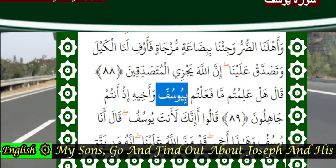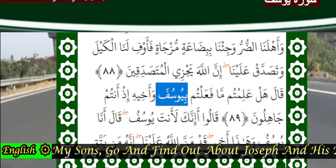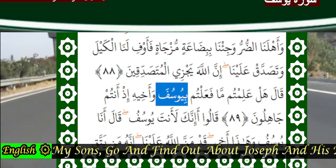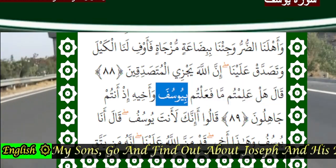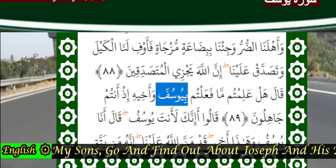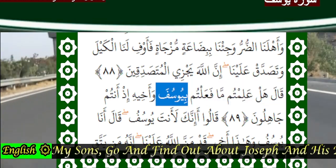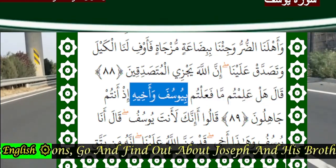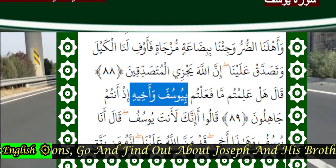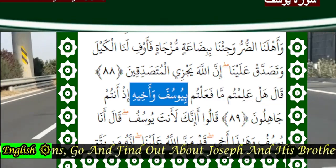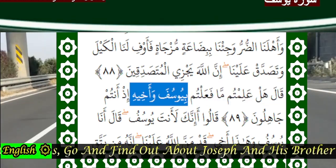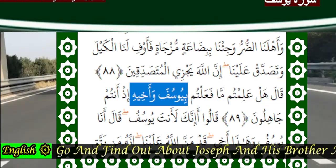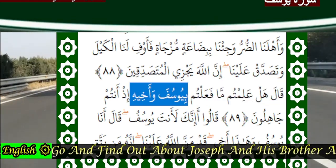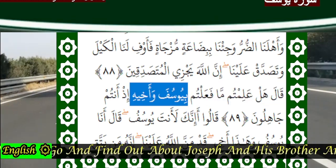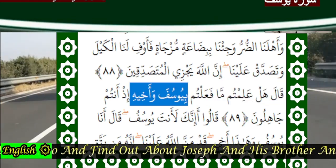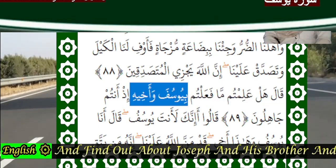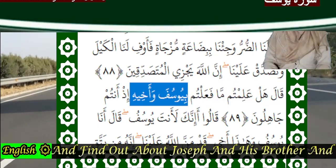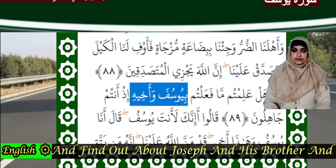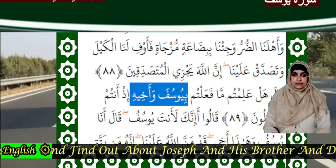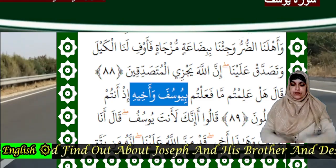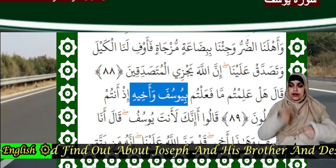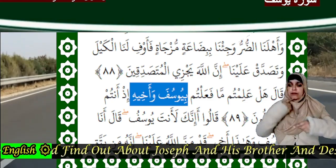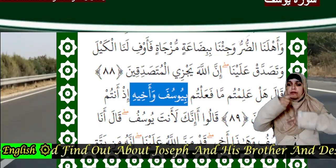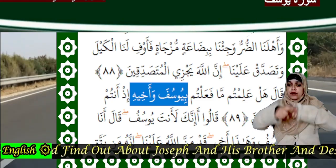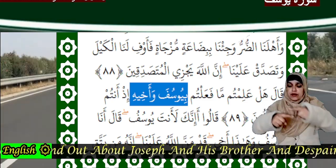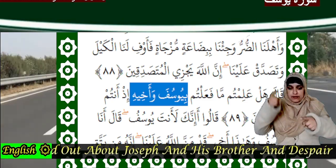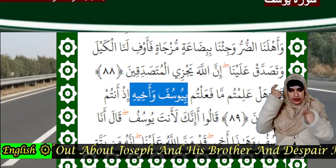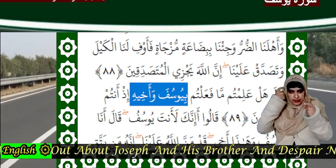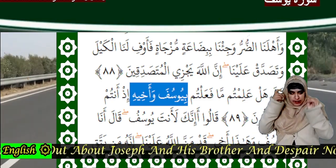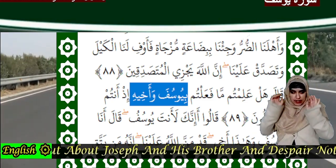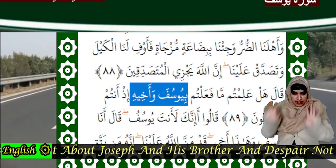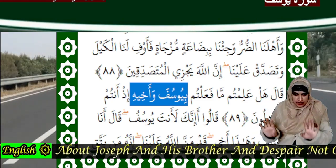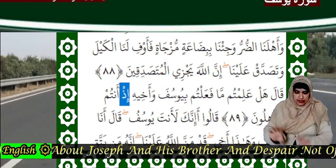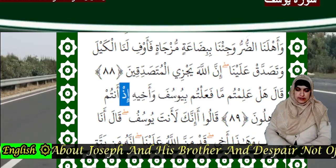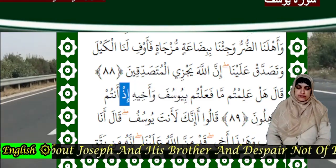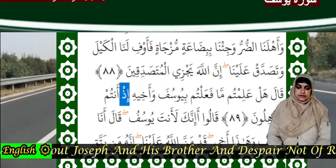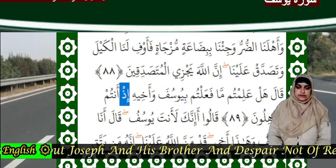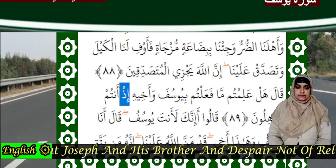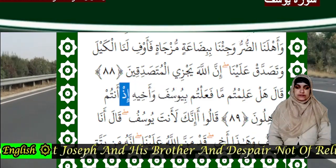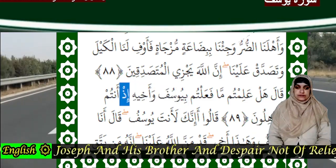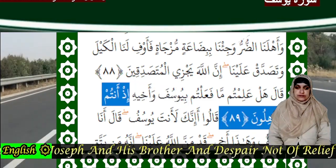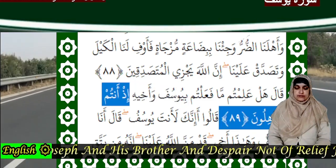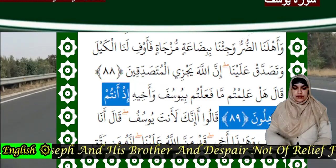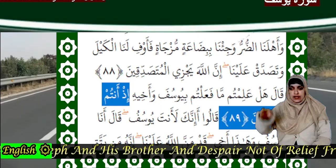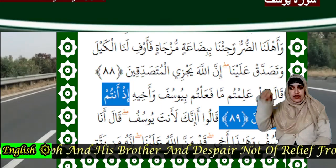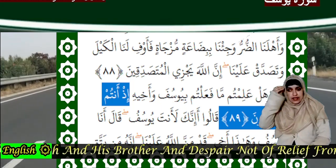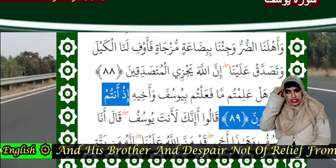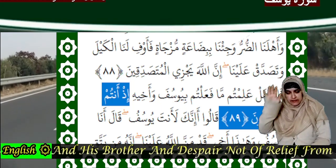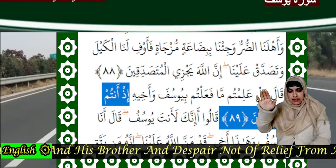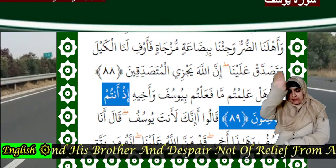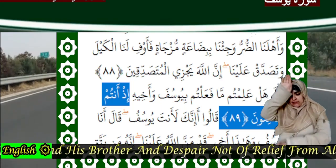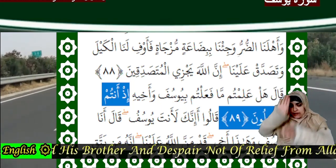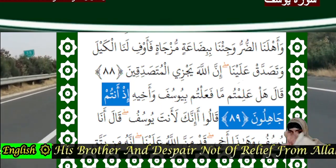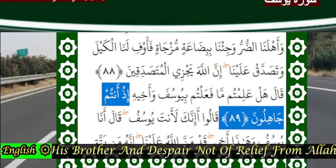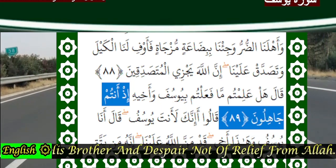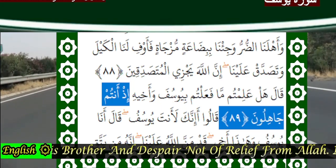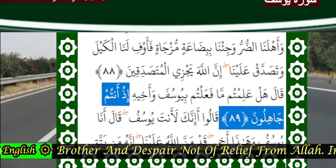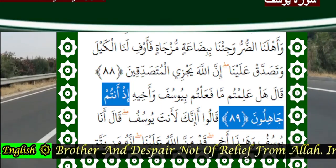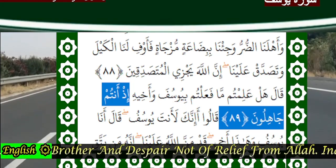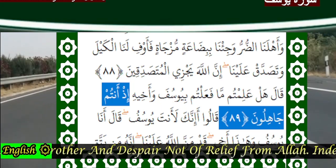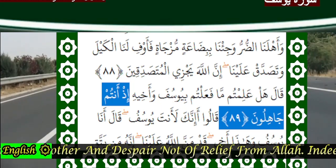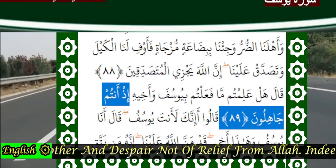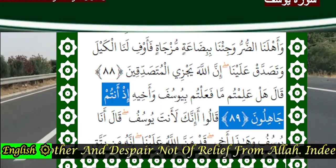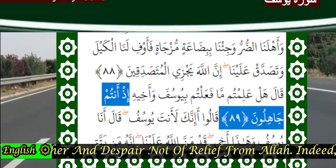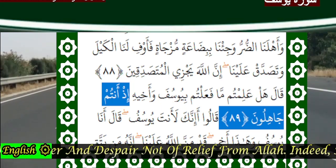بيوسف وأخيه أكا يوسف في قاتل أبليس ساقوتم بيتو إذ أنتم جاهلون سنيهما